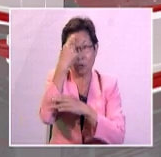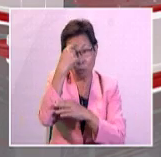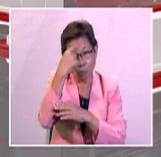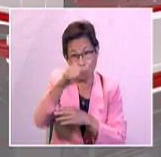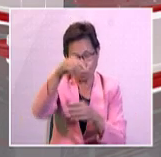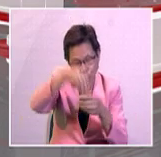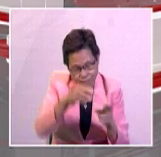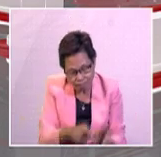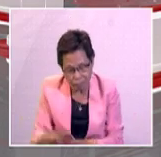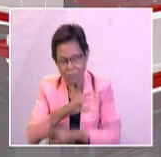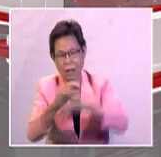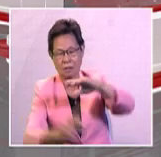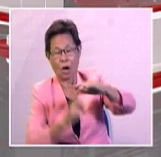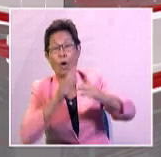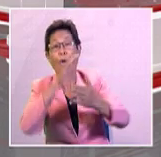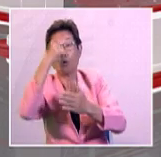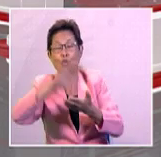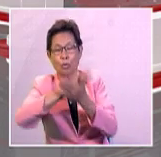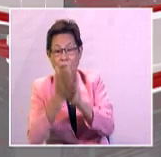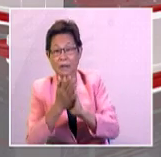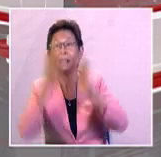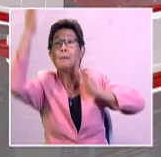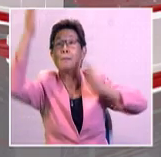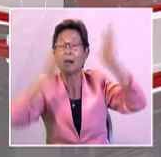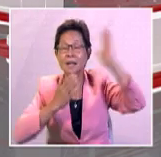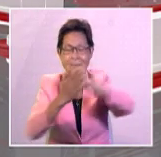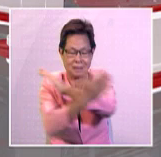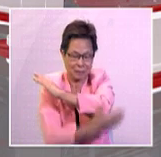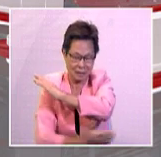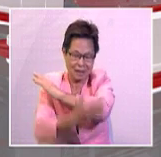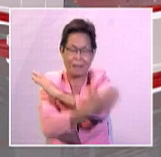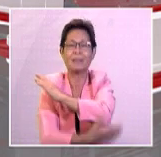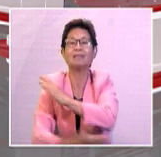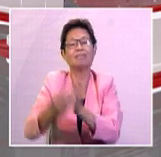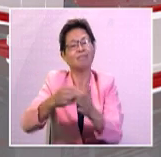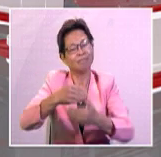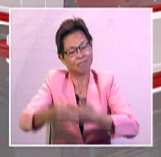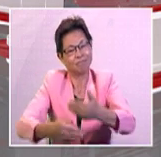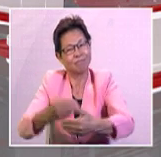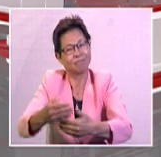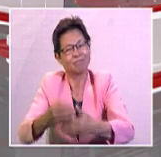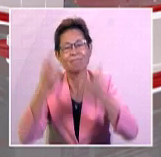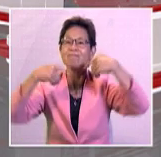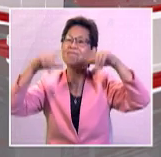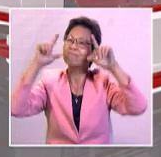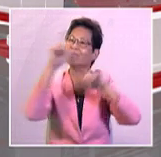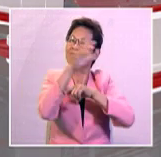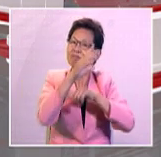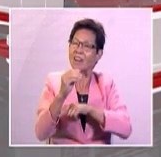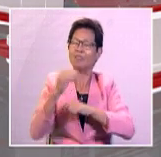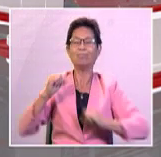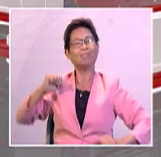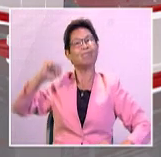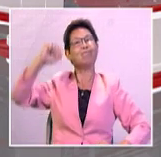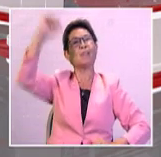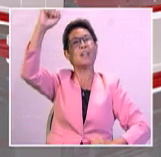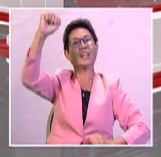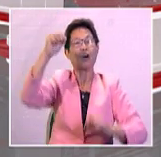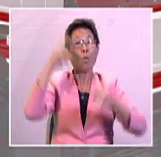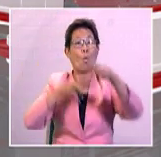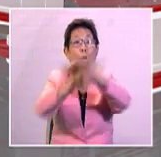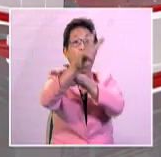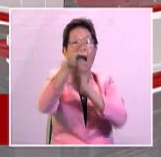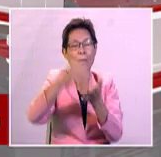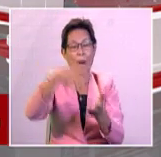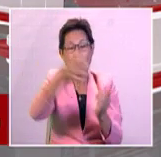dan dasar bagi merealisasikan Malaysia sebagai sebuah negara maju, bermaruah dan merdeka. Ya, wawasan